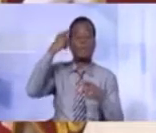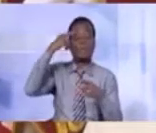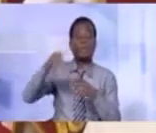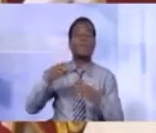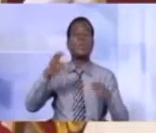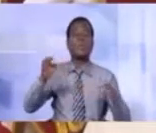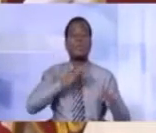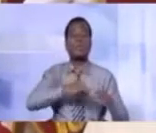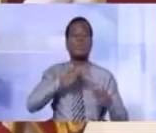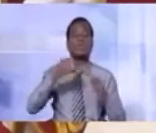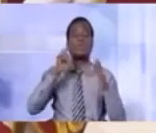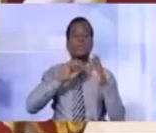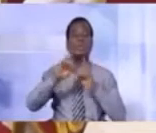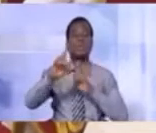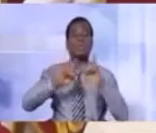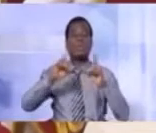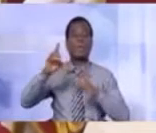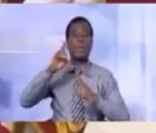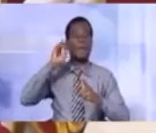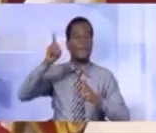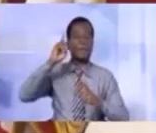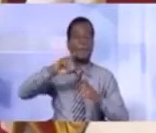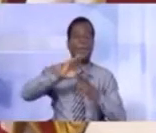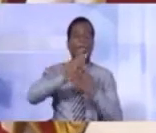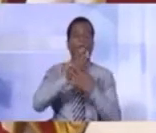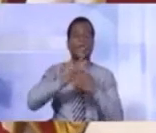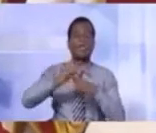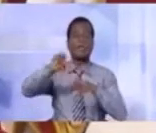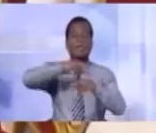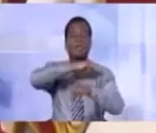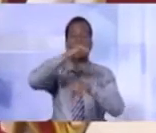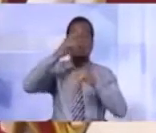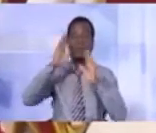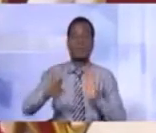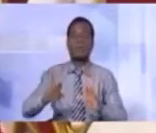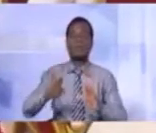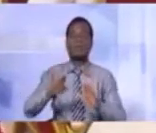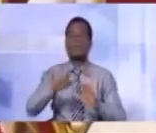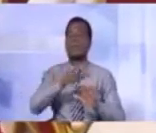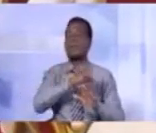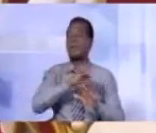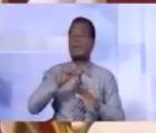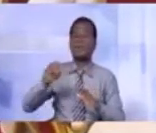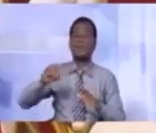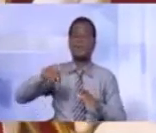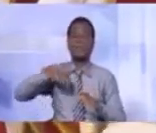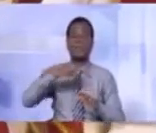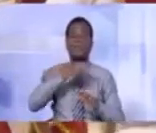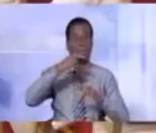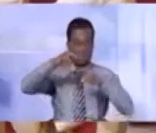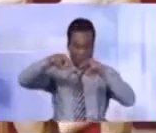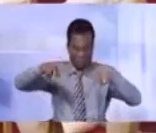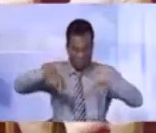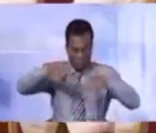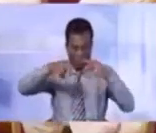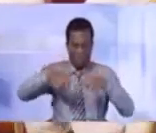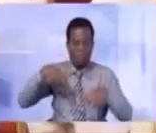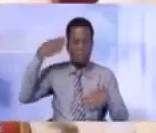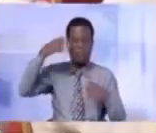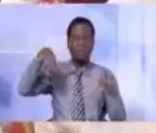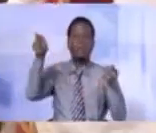de favoriser le dialogue interreligieux et la laïcité les examinera également